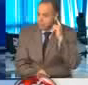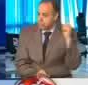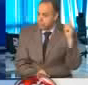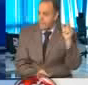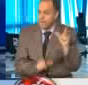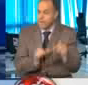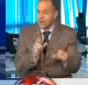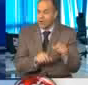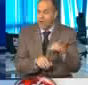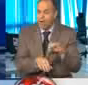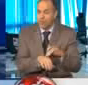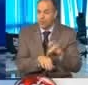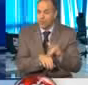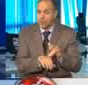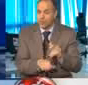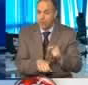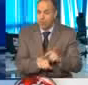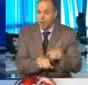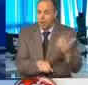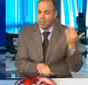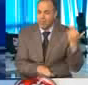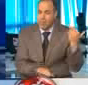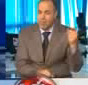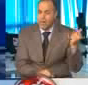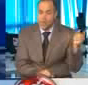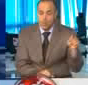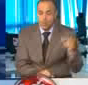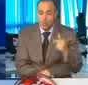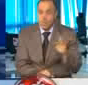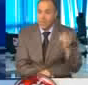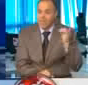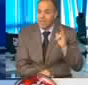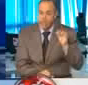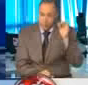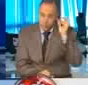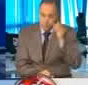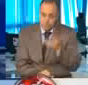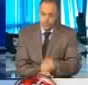لعدد من الضحايا خلال فترات مختلفة من تاريخ البلاد.